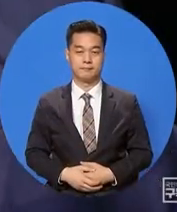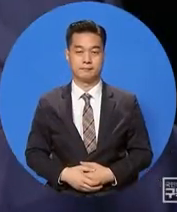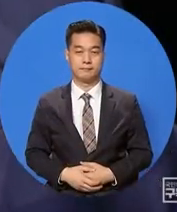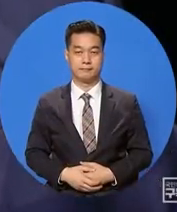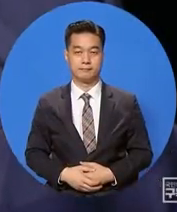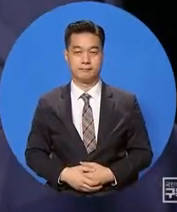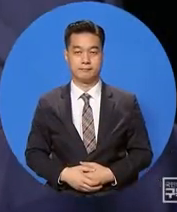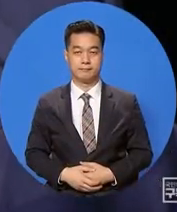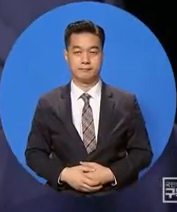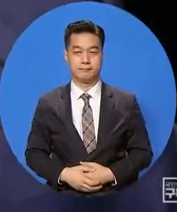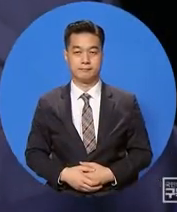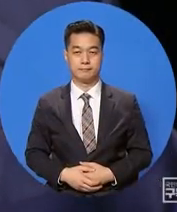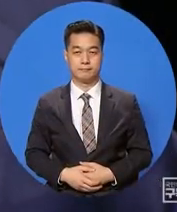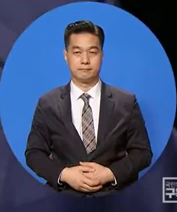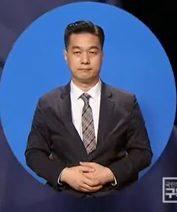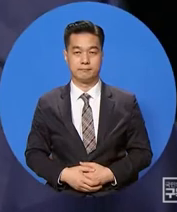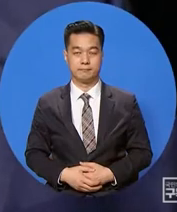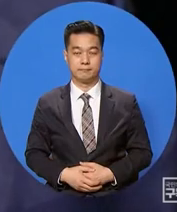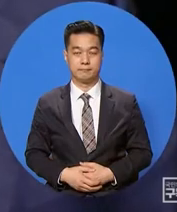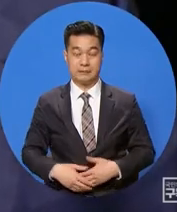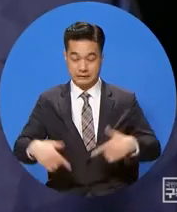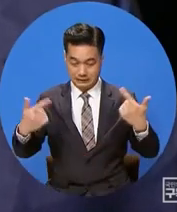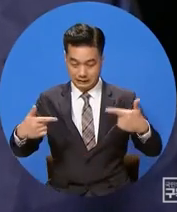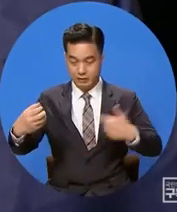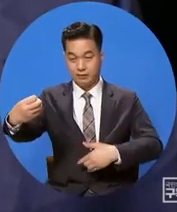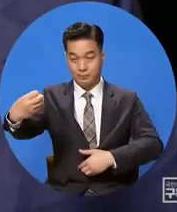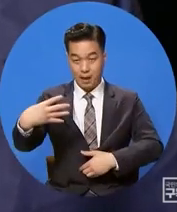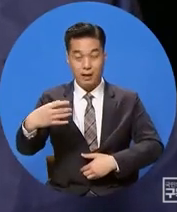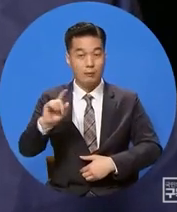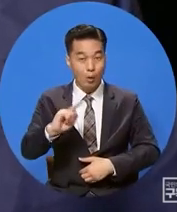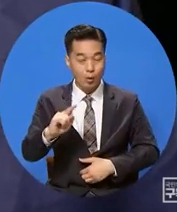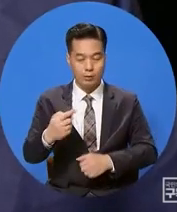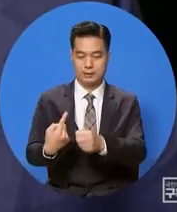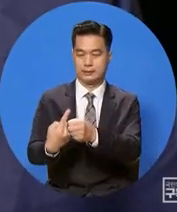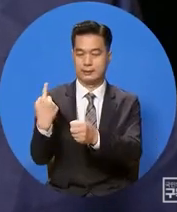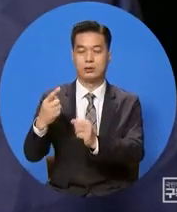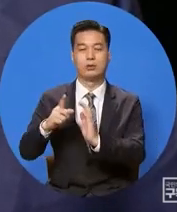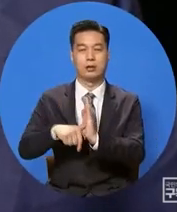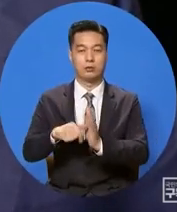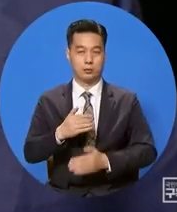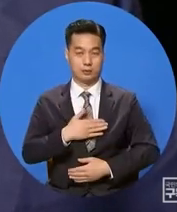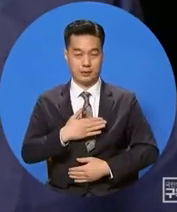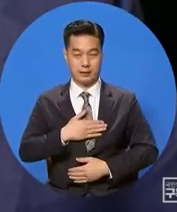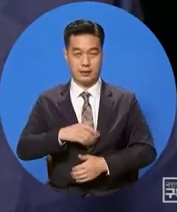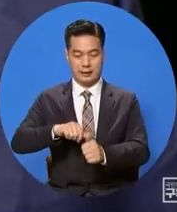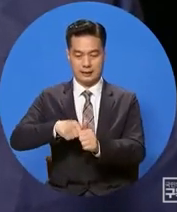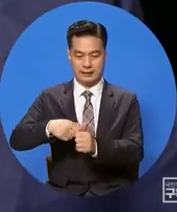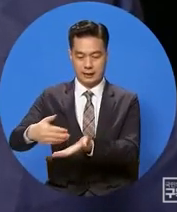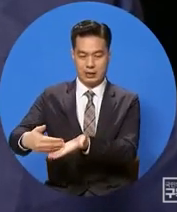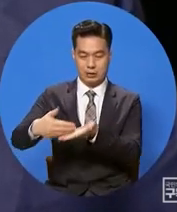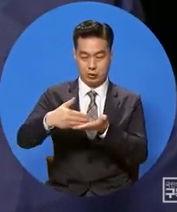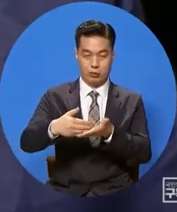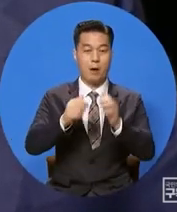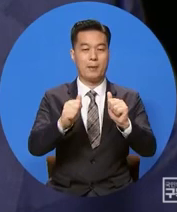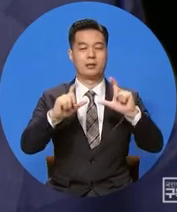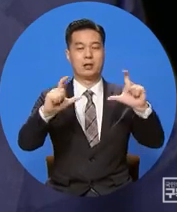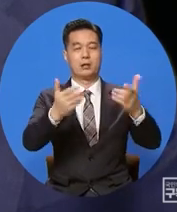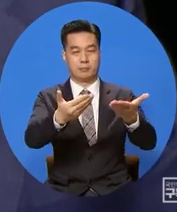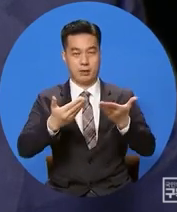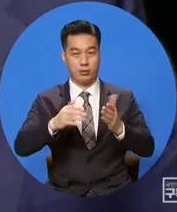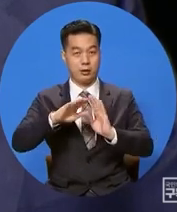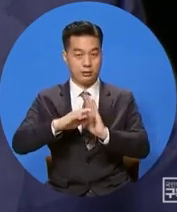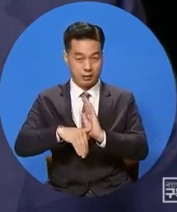정권에 늘 그러셨지 않습니까? 저 작년에도 제가 그 징계 청구되고 판결받고 할